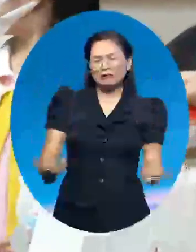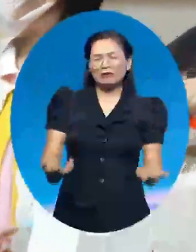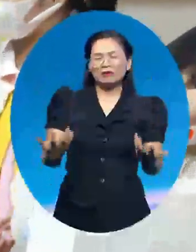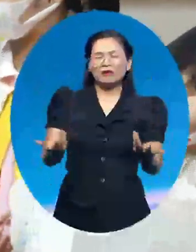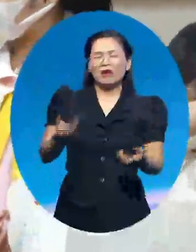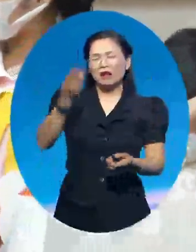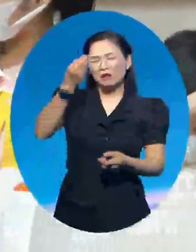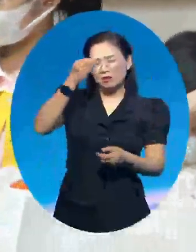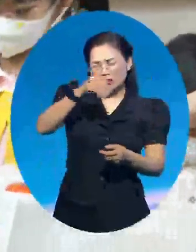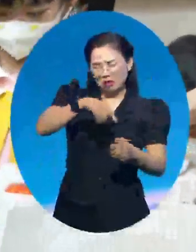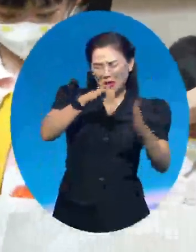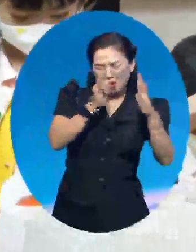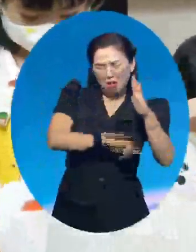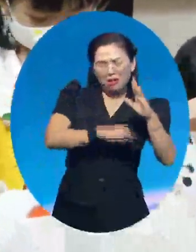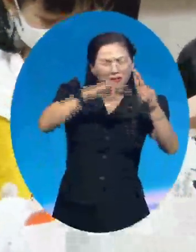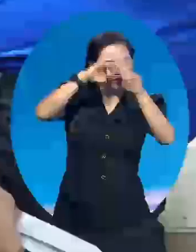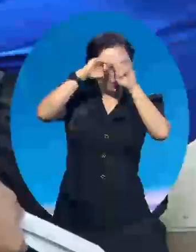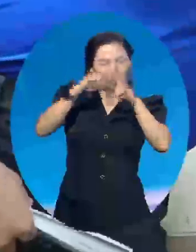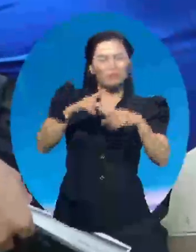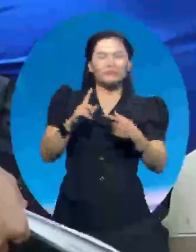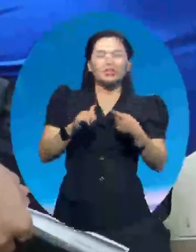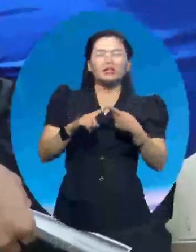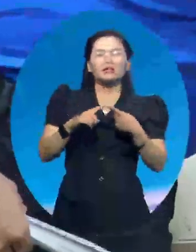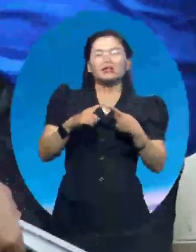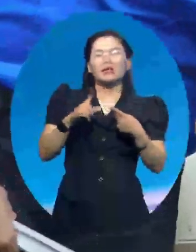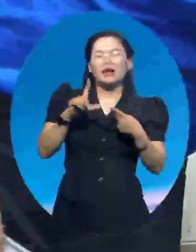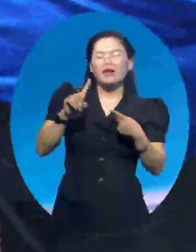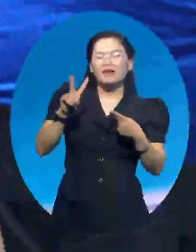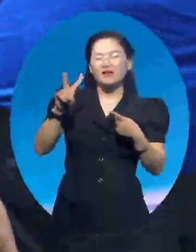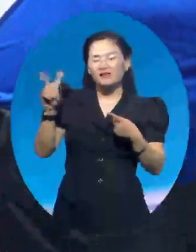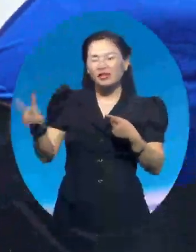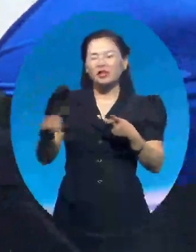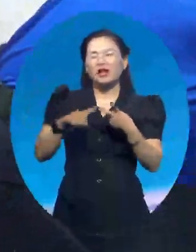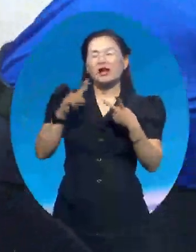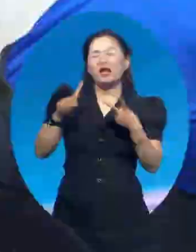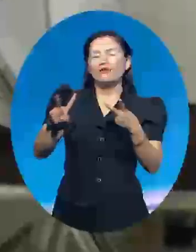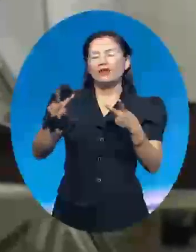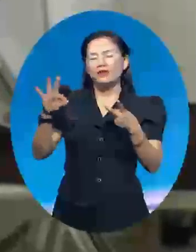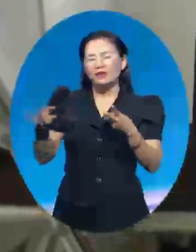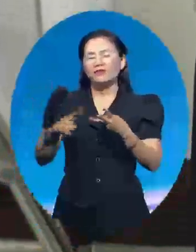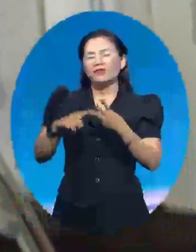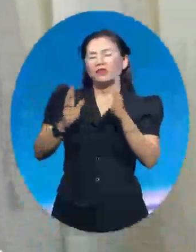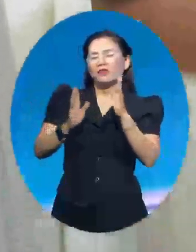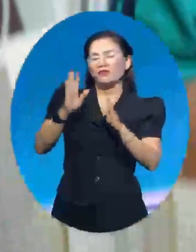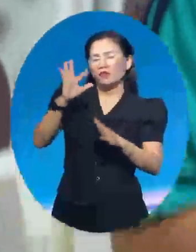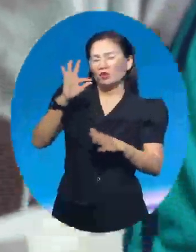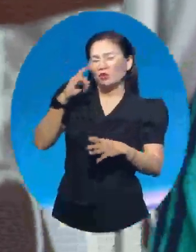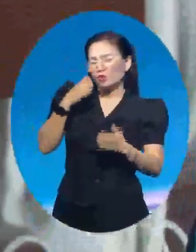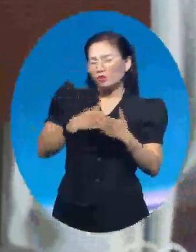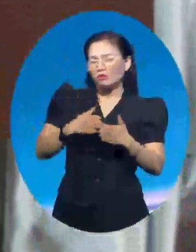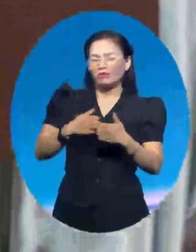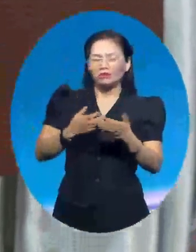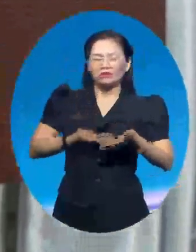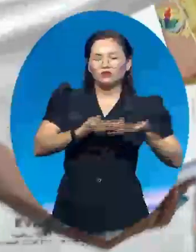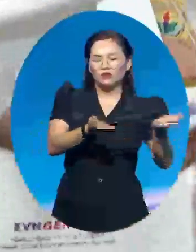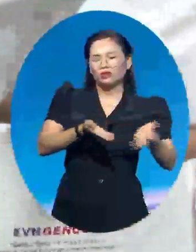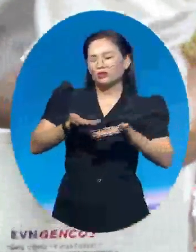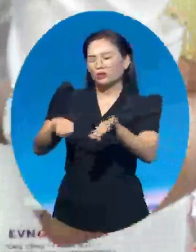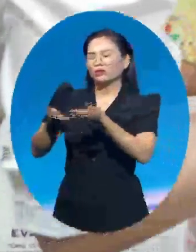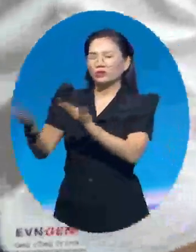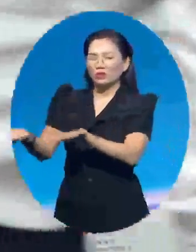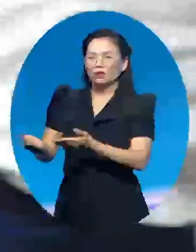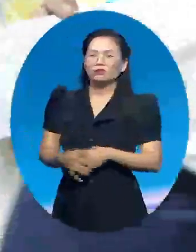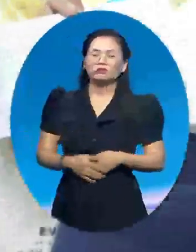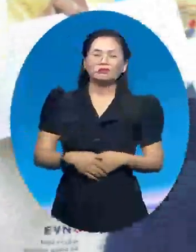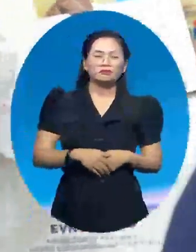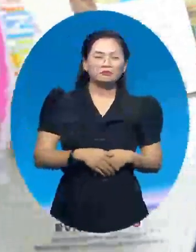trên địa bàn thành phố Thủ Đức, gồm Lê Văn Thịnh, Lê Văn Việt và Bệnh viện thành phố Thủ Đức. Chương trình không chỉ góp phần chăm lo an sinh xã